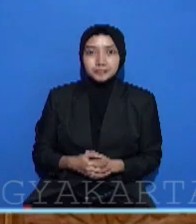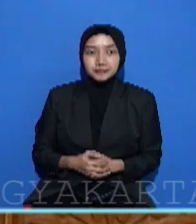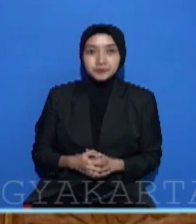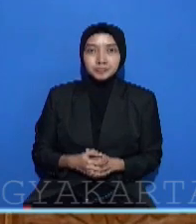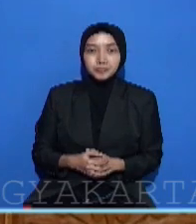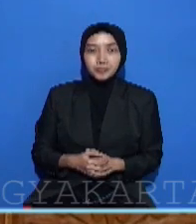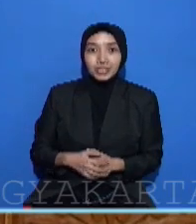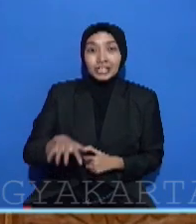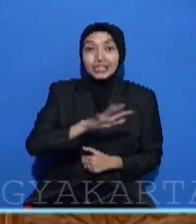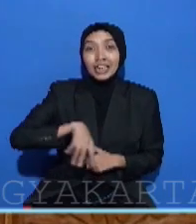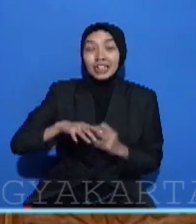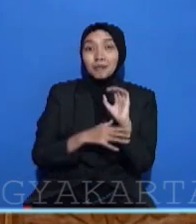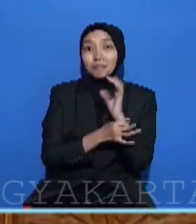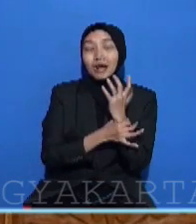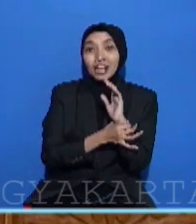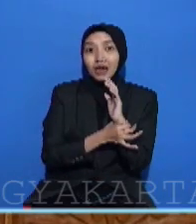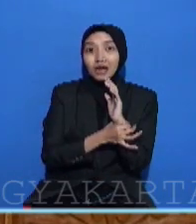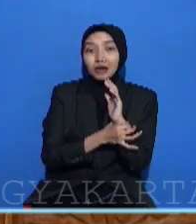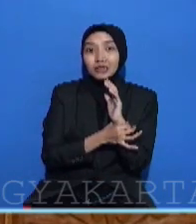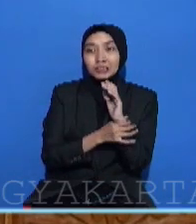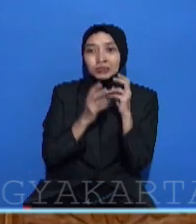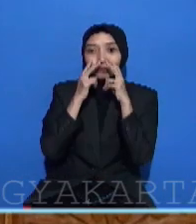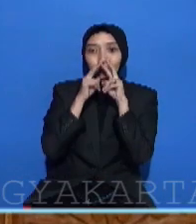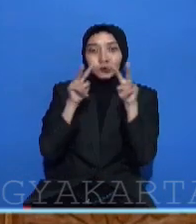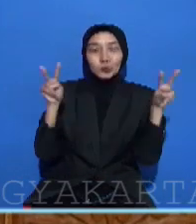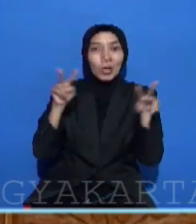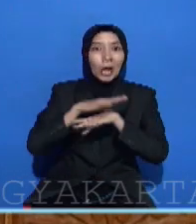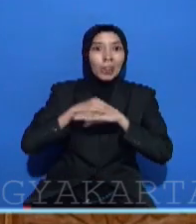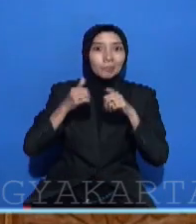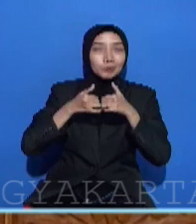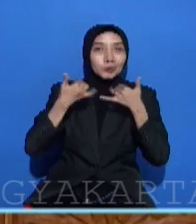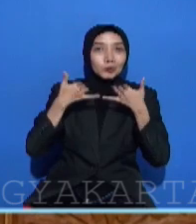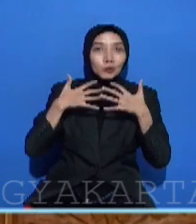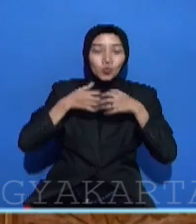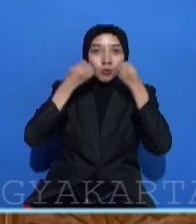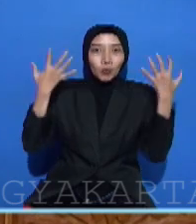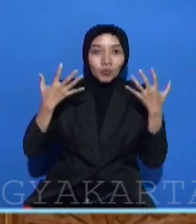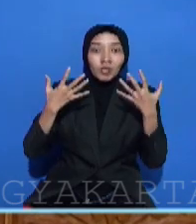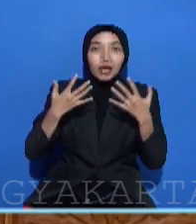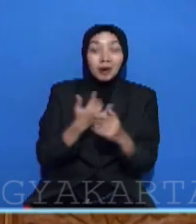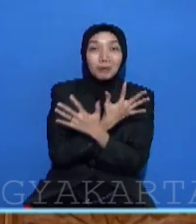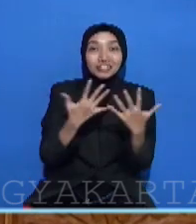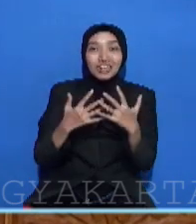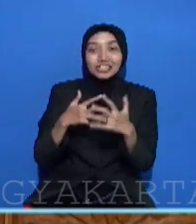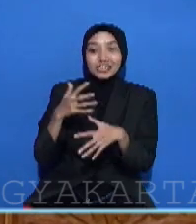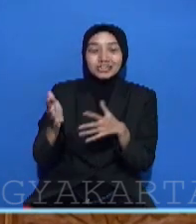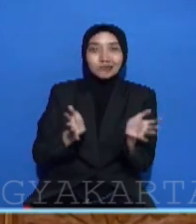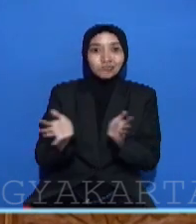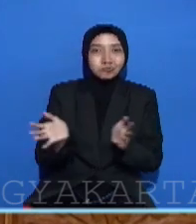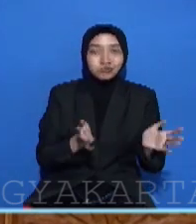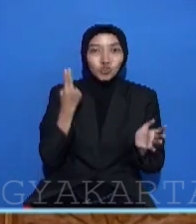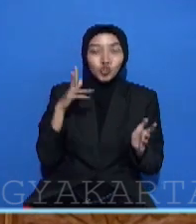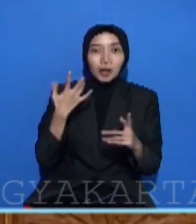beberapa persoalan dan Kabupaten Magelang ingkang gadah keindahan alam ingkang ngidam-ngidapi dining warganipun dipun kemona